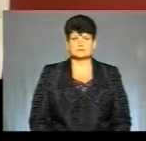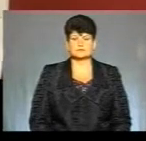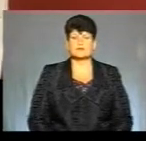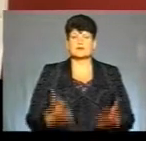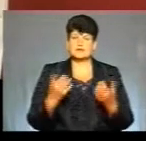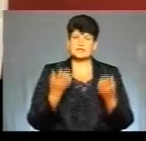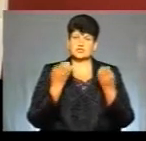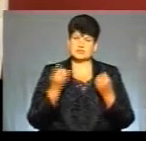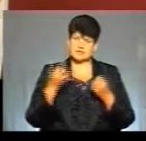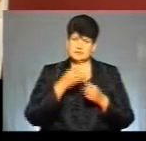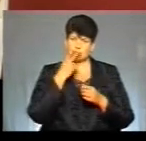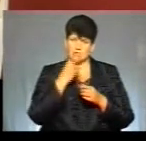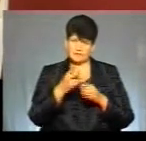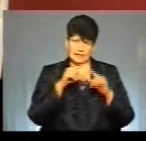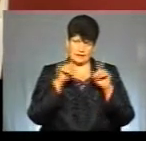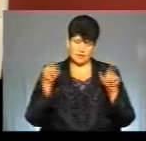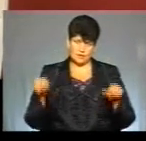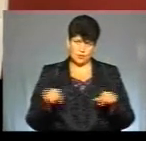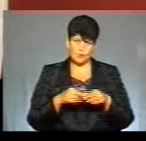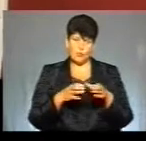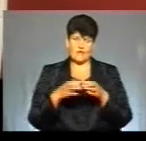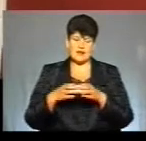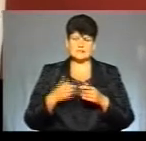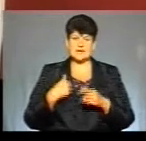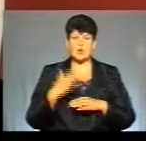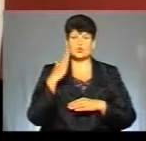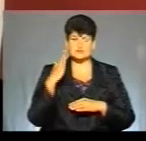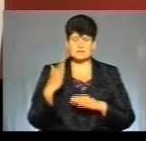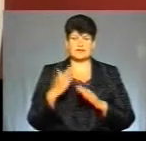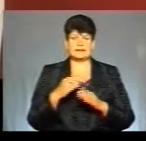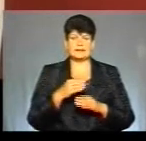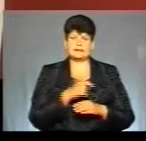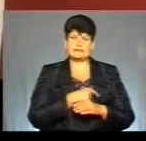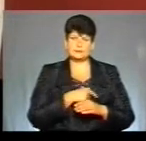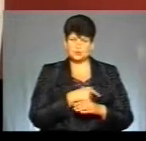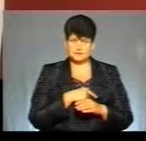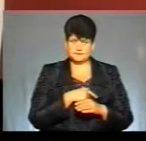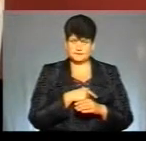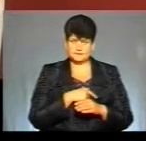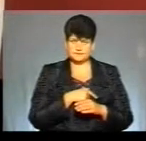Давайте ще раз подивимося на табло по фракціях, як голосували народні депутати. З